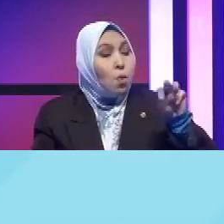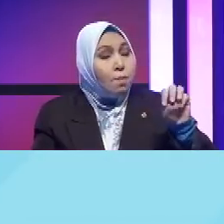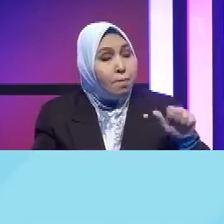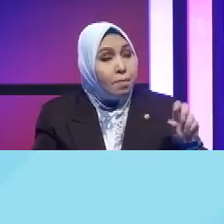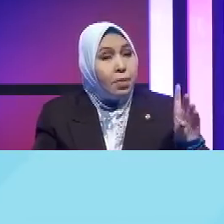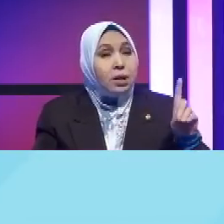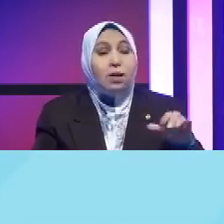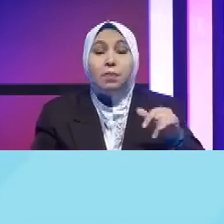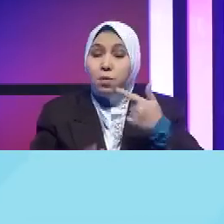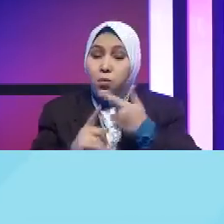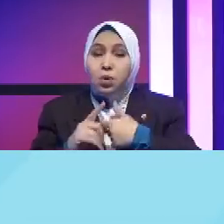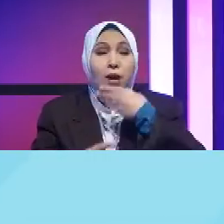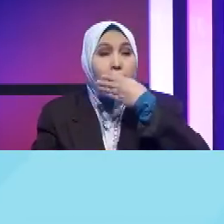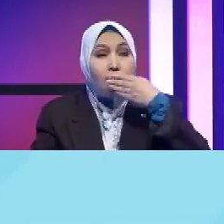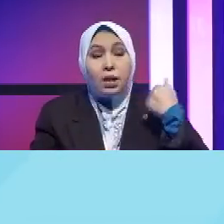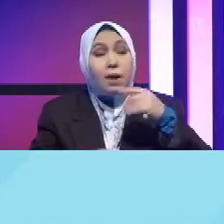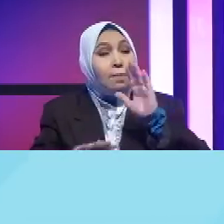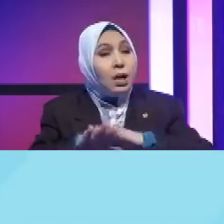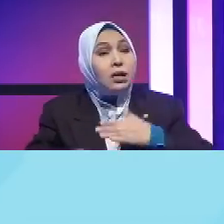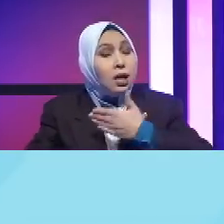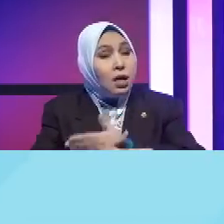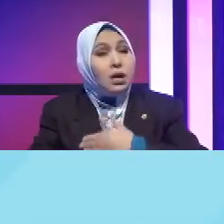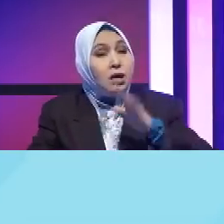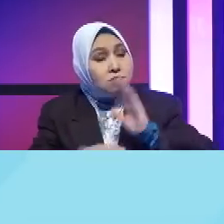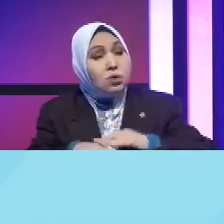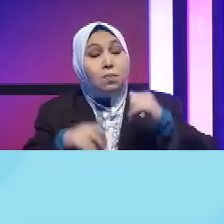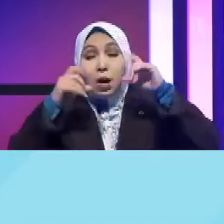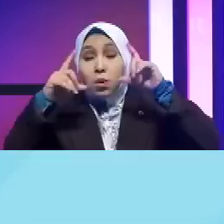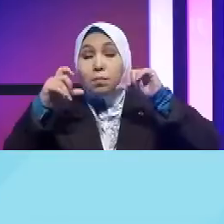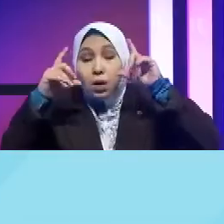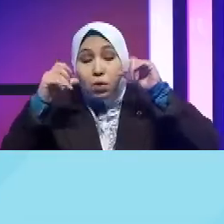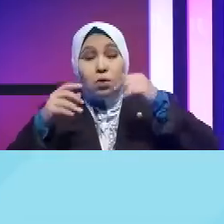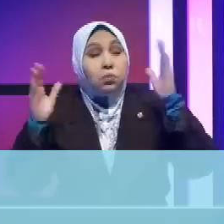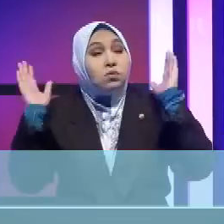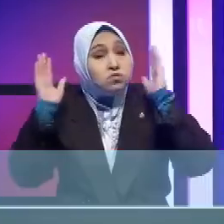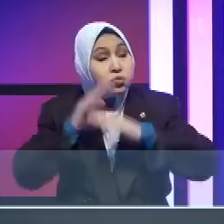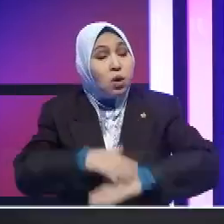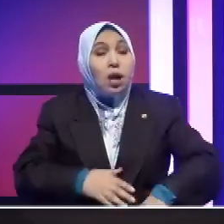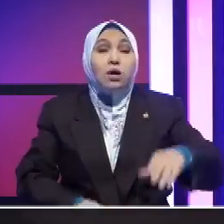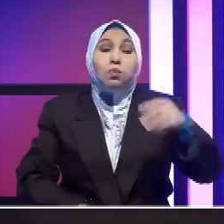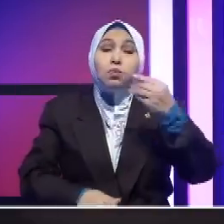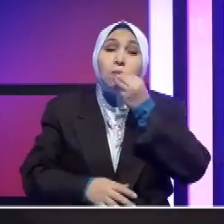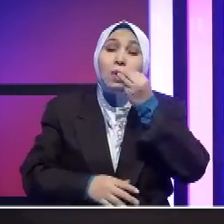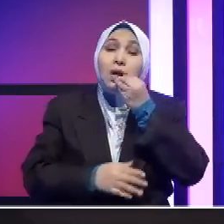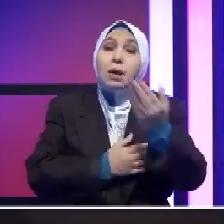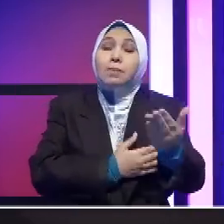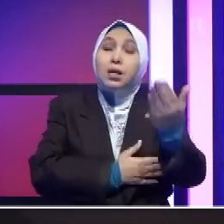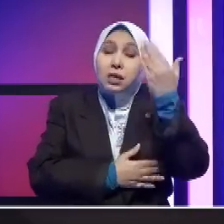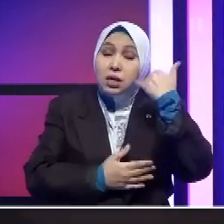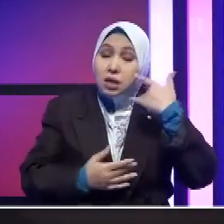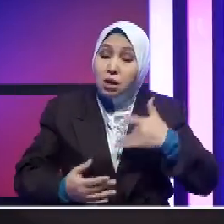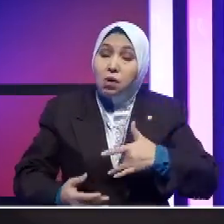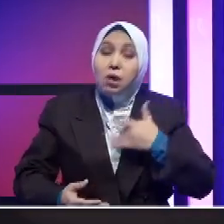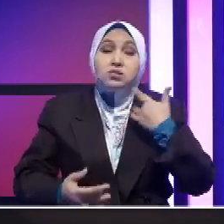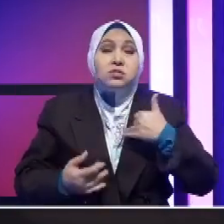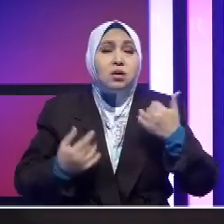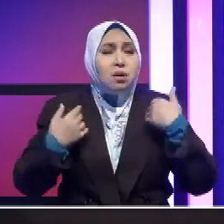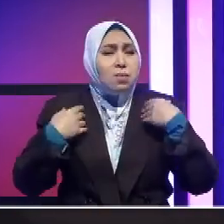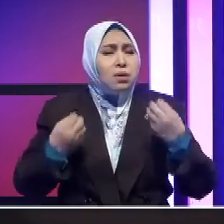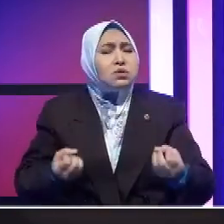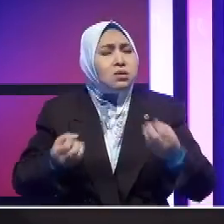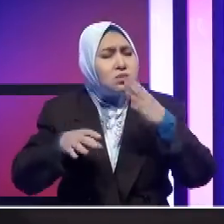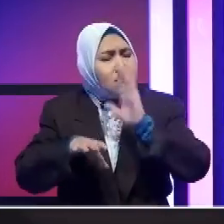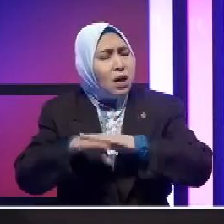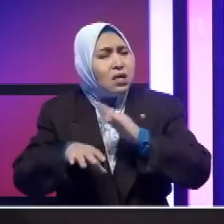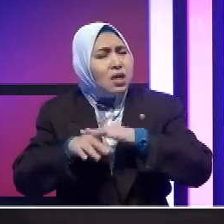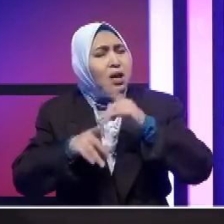pada bulan Ramadan ustaznya panggil anak bangun ya, untuk solat, untuk sahur. Kalau ada rasa macam berapa banyak saya nak seru anak